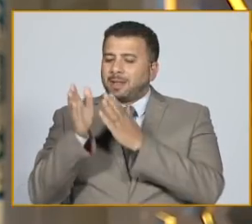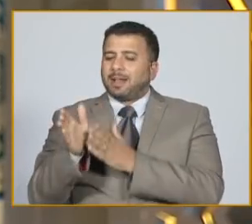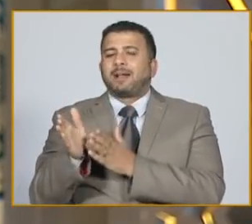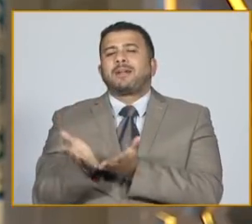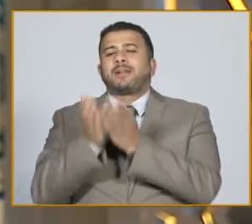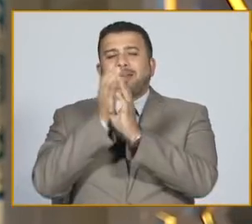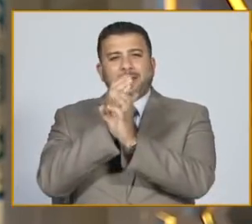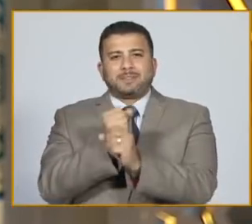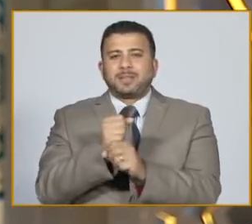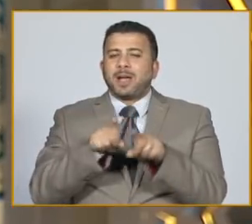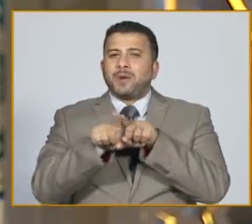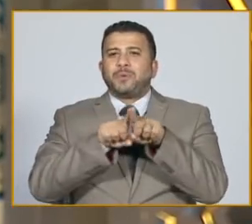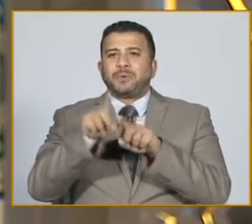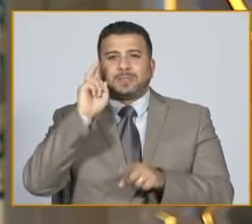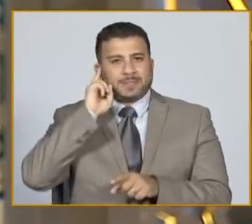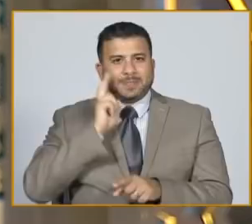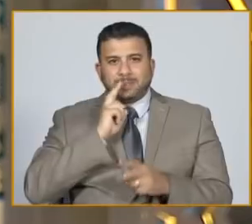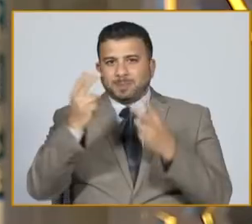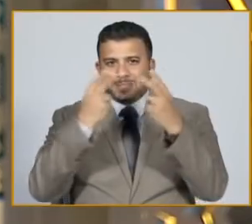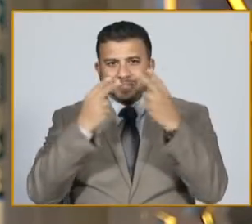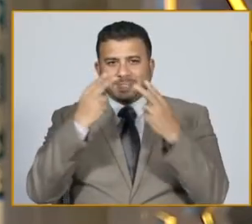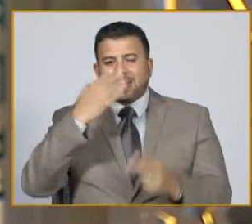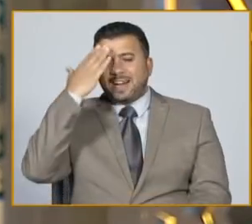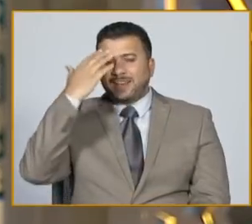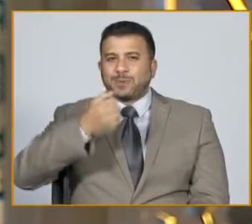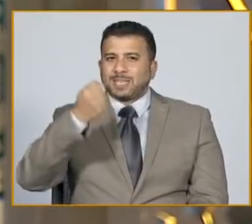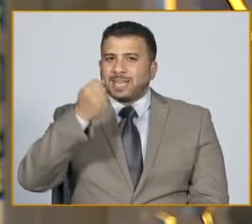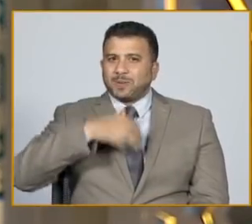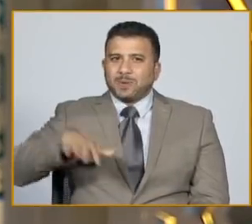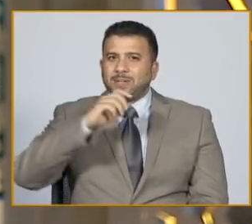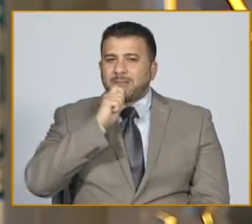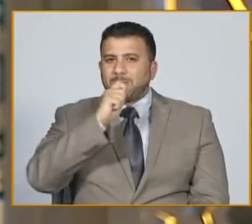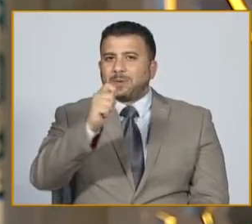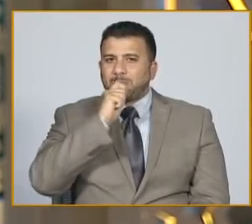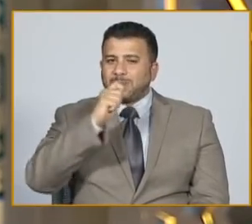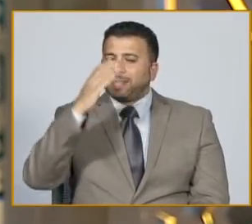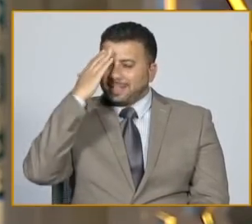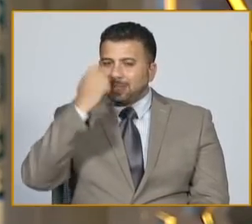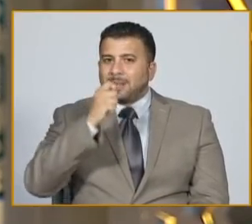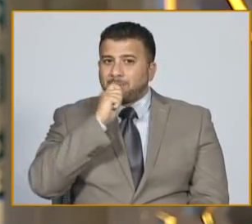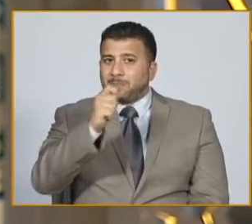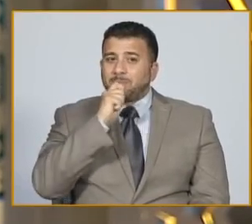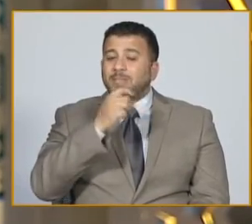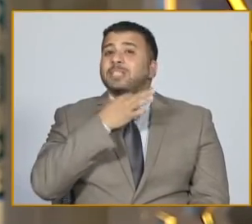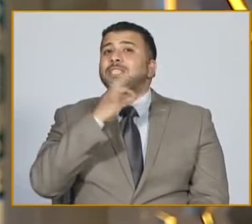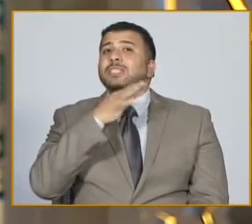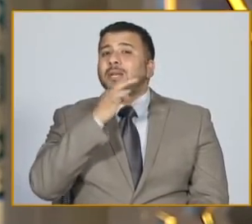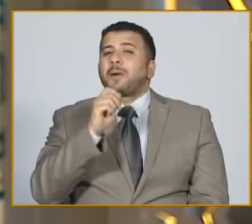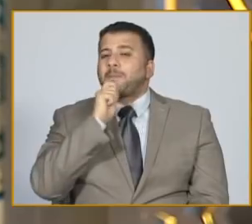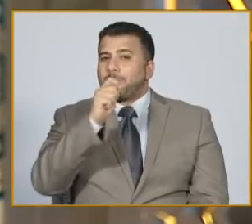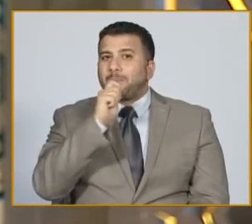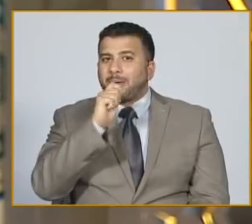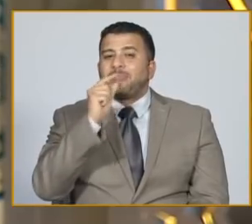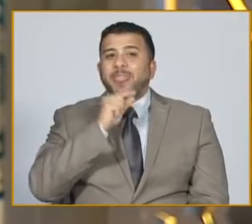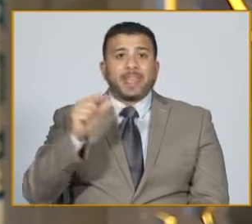والاه. إخواني وأخواتي في كل مكان، أهلا وسهلا ومرحبا بكم وحياكم الله إلى هذا اللقاء المتجدد من برنامجكم